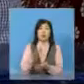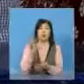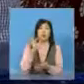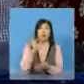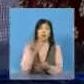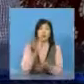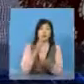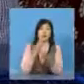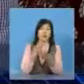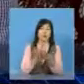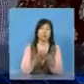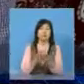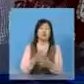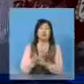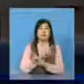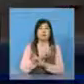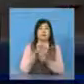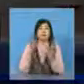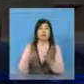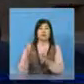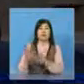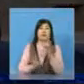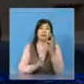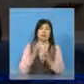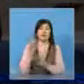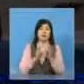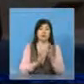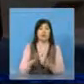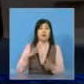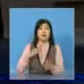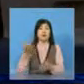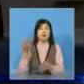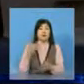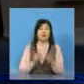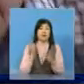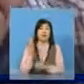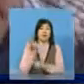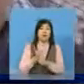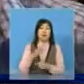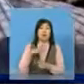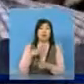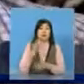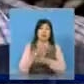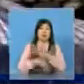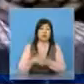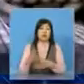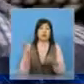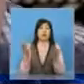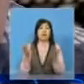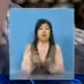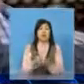показателя смертности и травматизма на производстве бывшие работники завода которые получили инвалидность по камерам видеонаблюдения